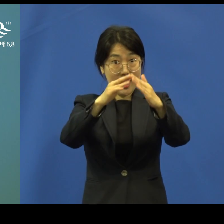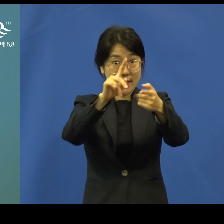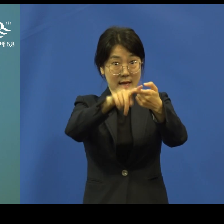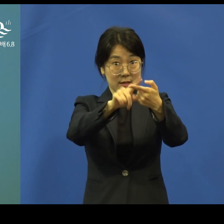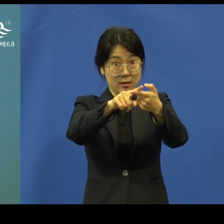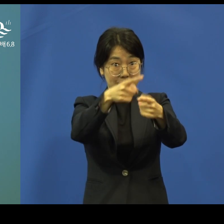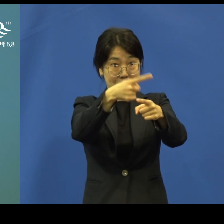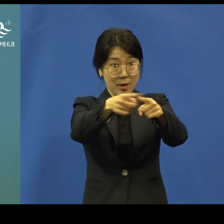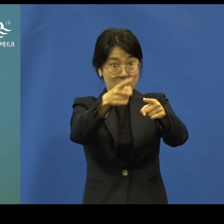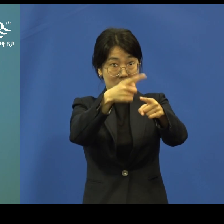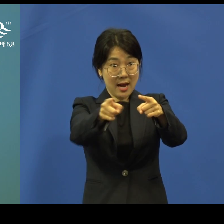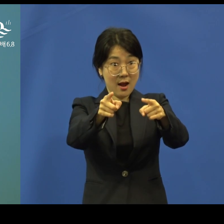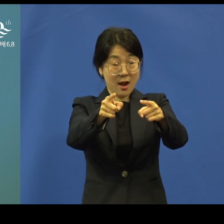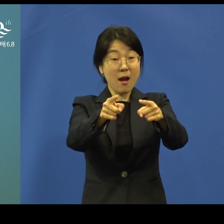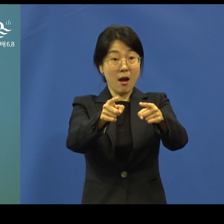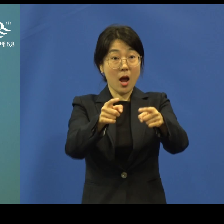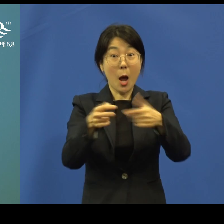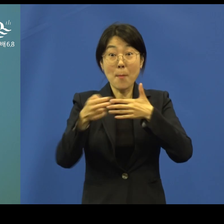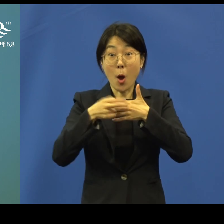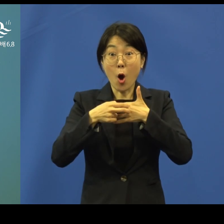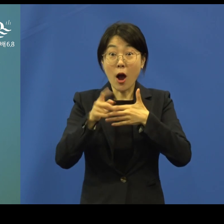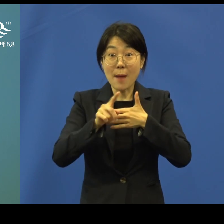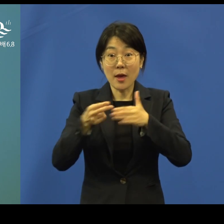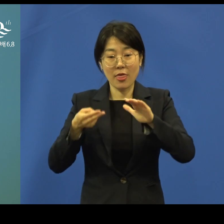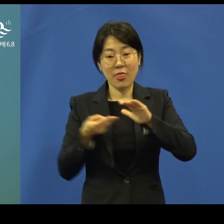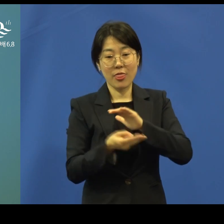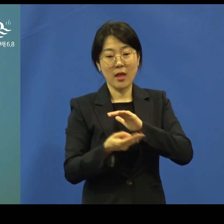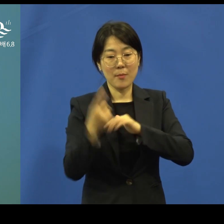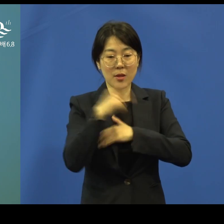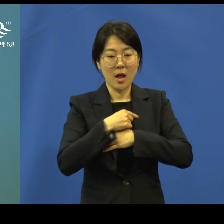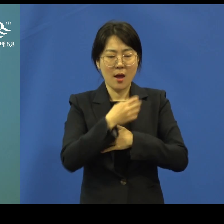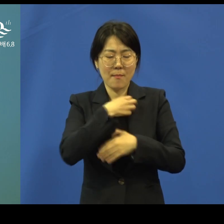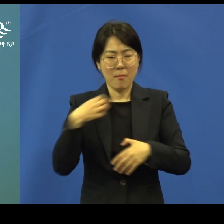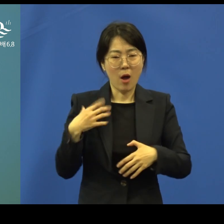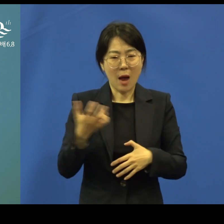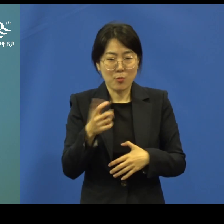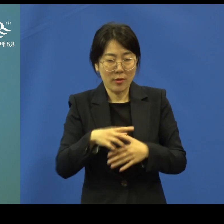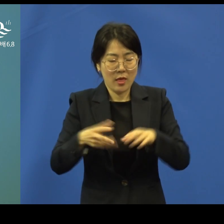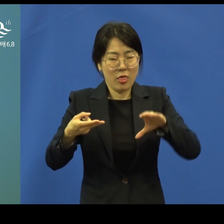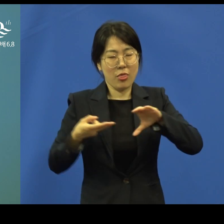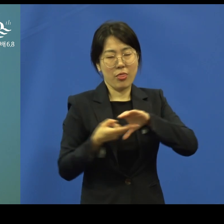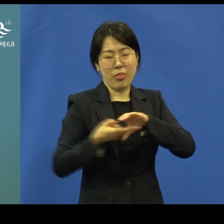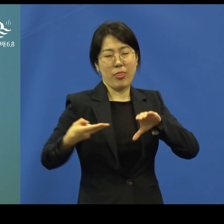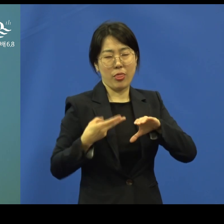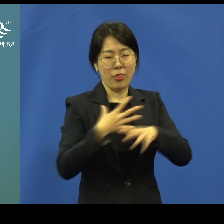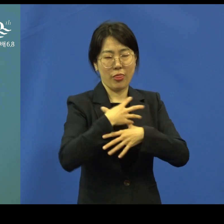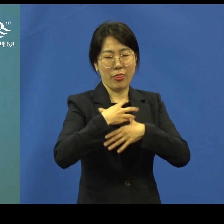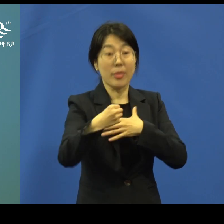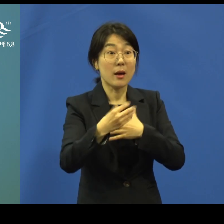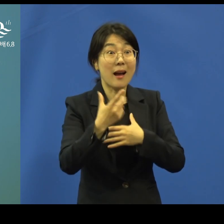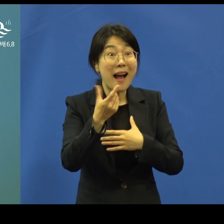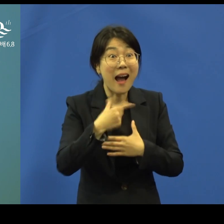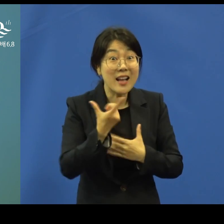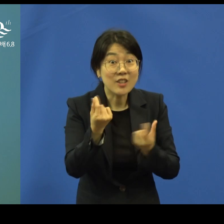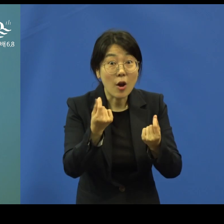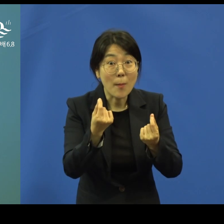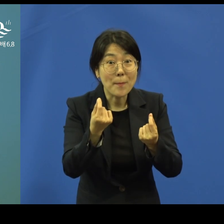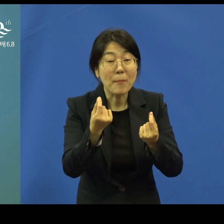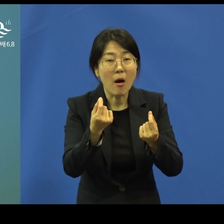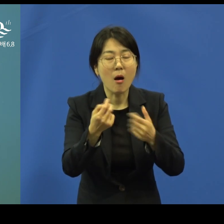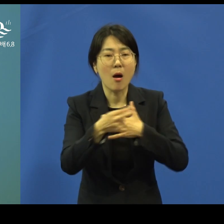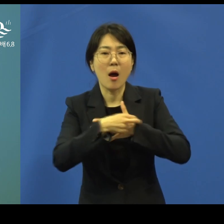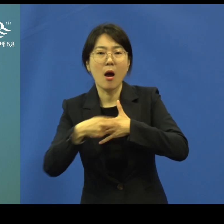우리 병원에 가면 스캔을 하죠, 그죠? 이렇게 사진을 찍기도 하고 MRI를 찍기도 하고 그럽니다. 그러면